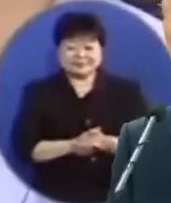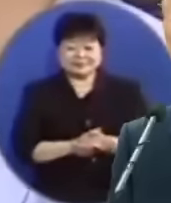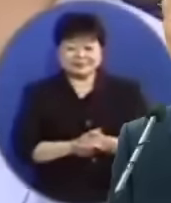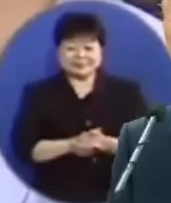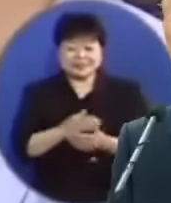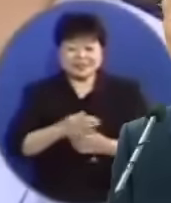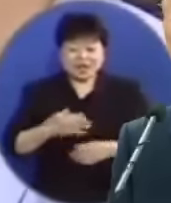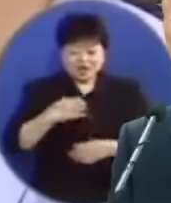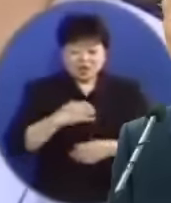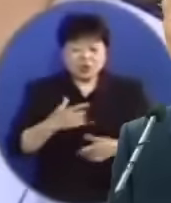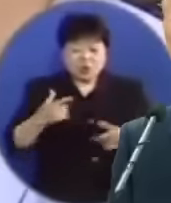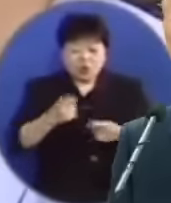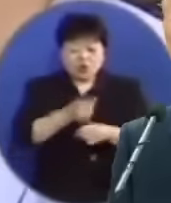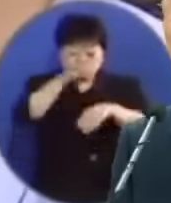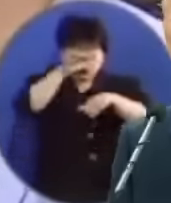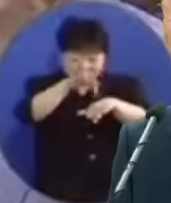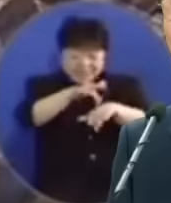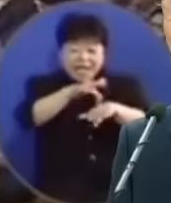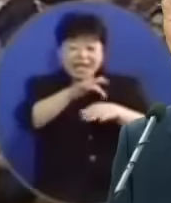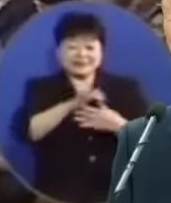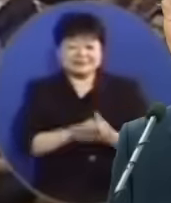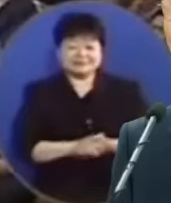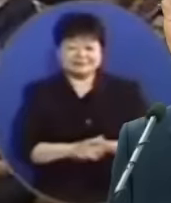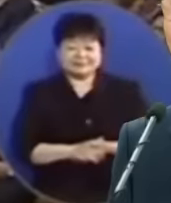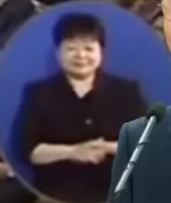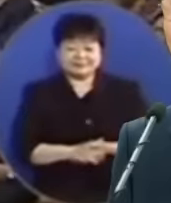나를 괴롭히는 원수 귀신아